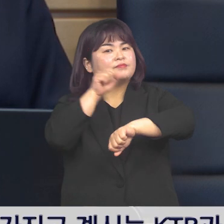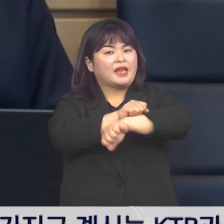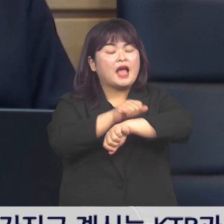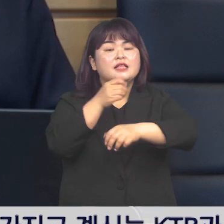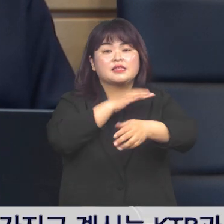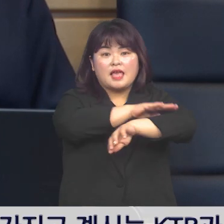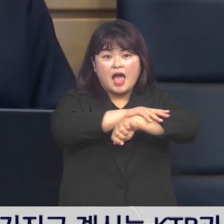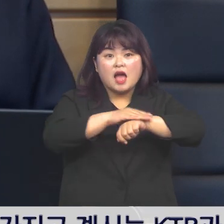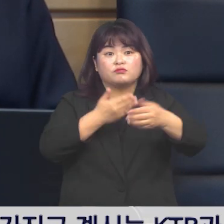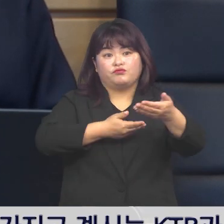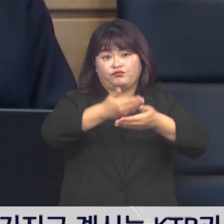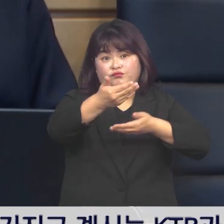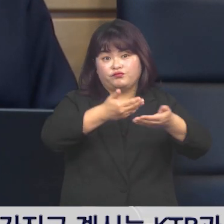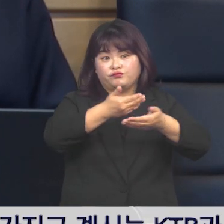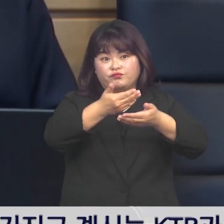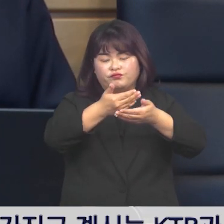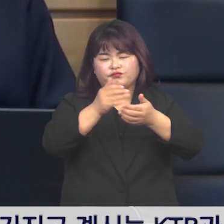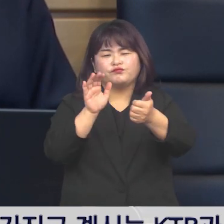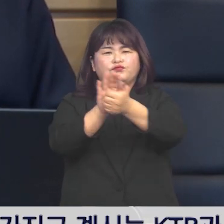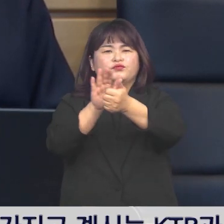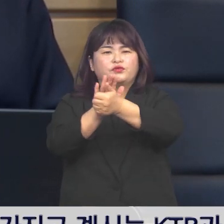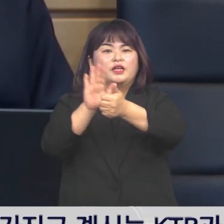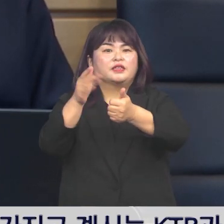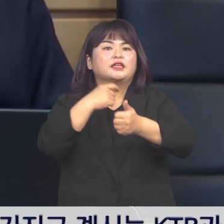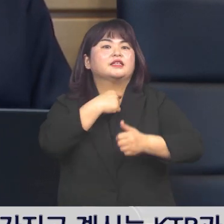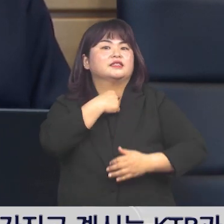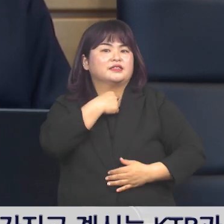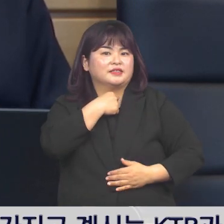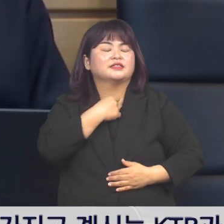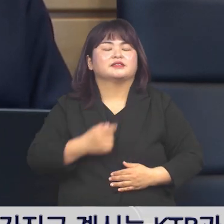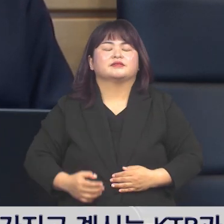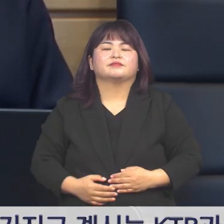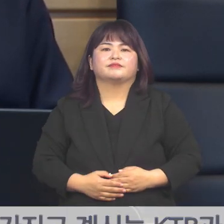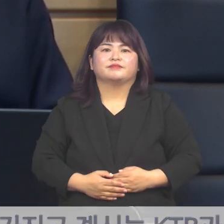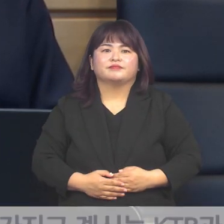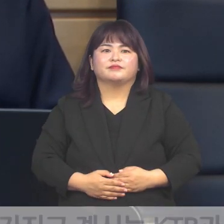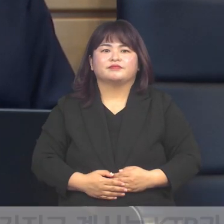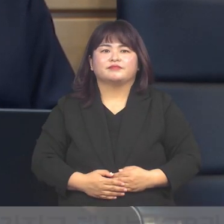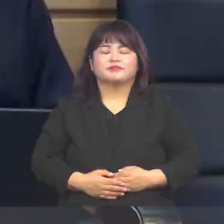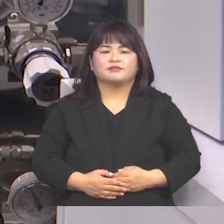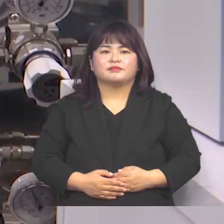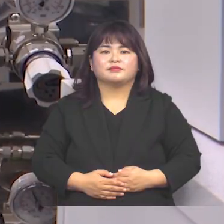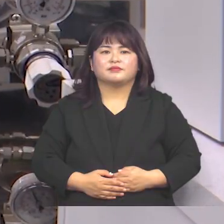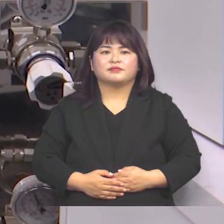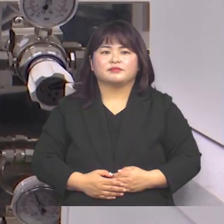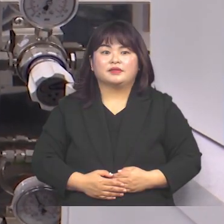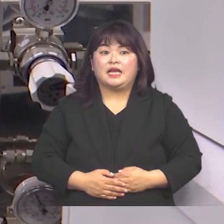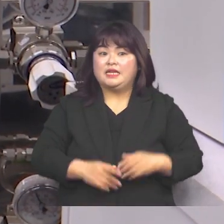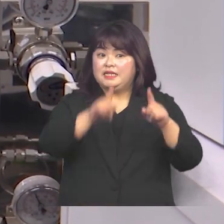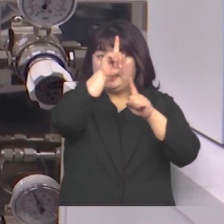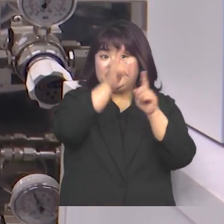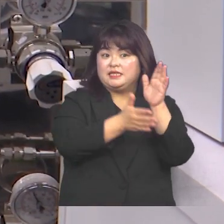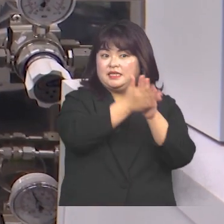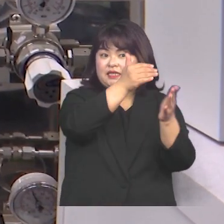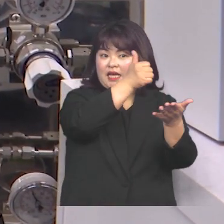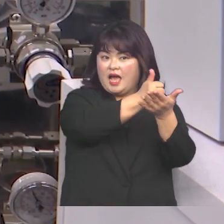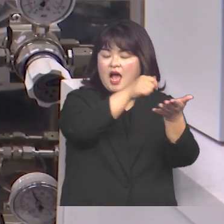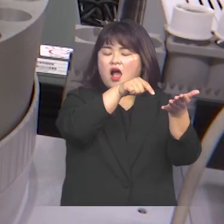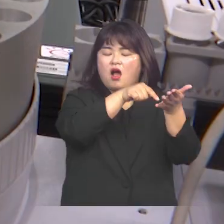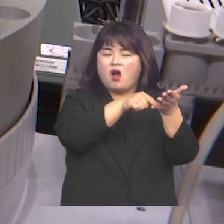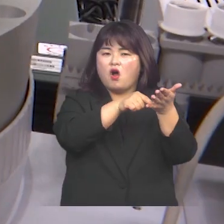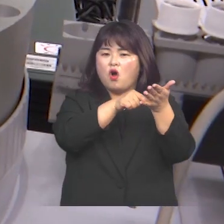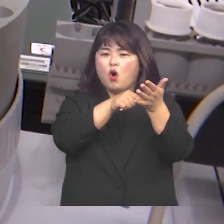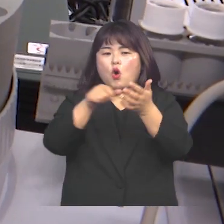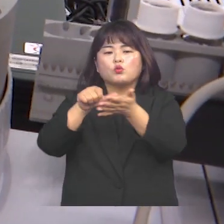교환하고 해서 협업 관계를 맺으면 좋겠다는 생각입니다. 이 시장은 또 소재 부품